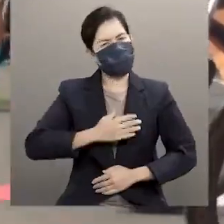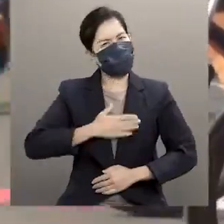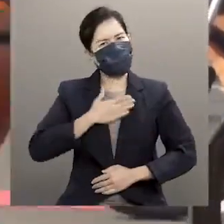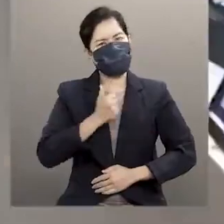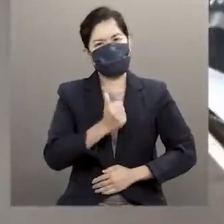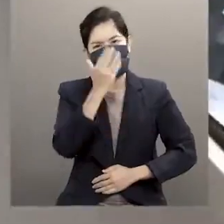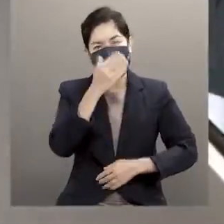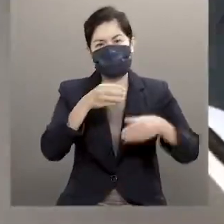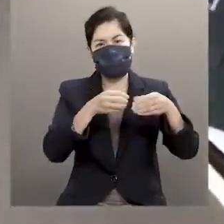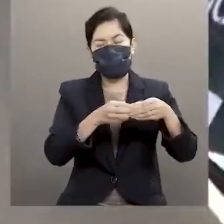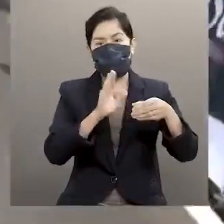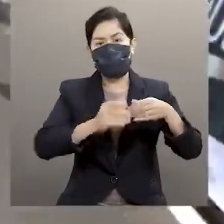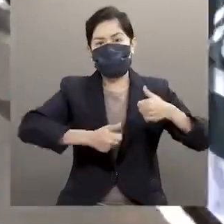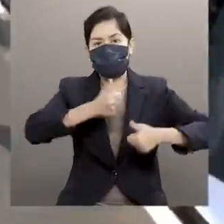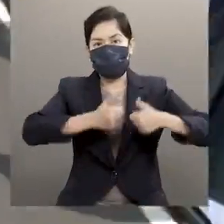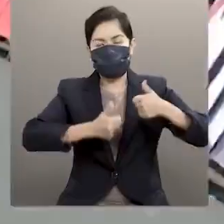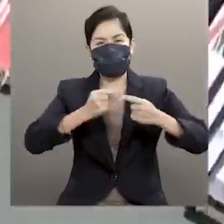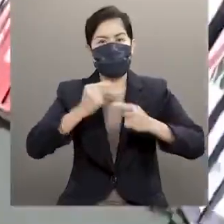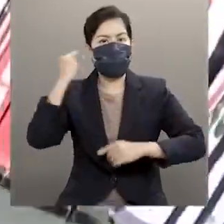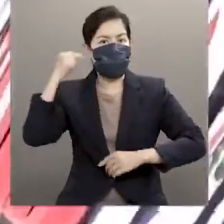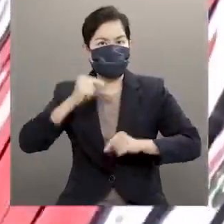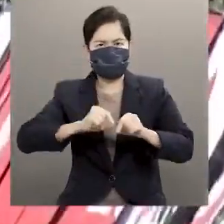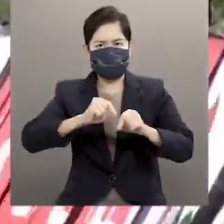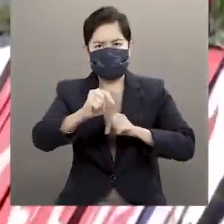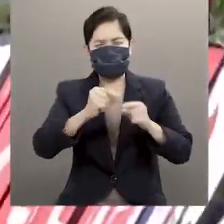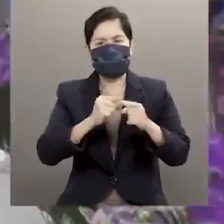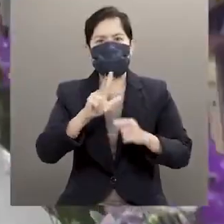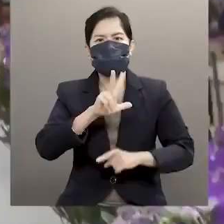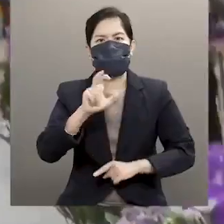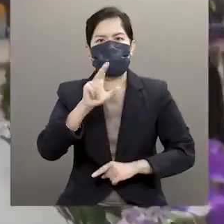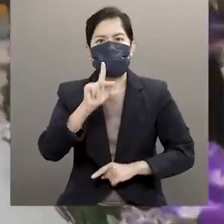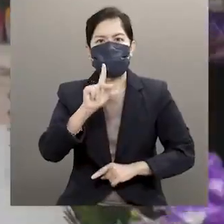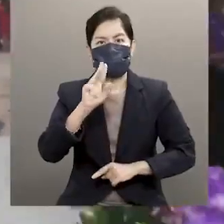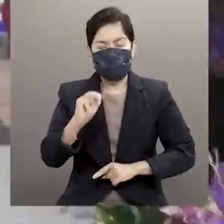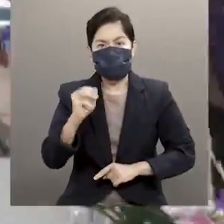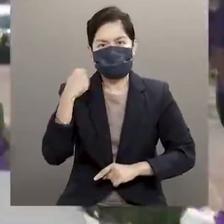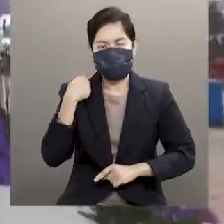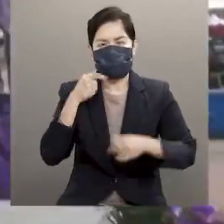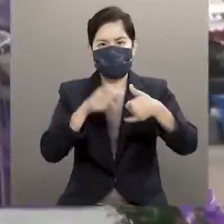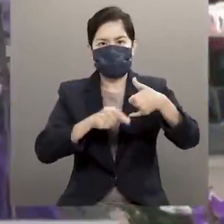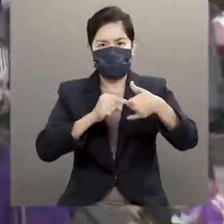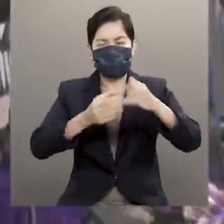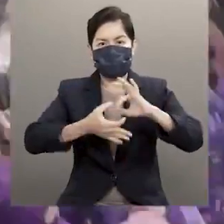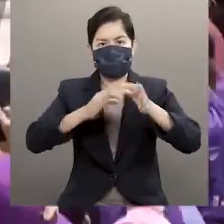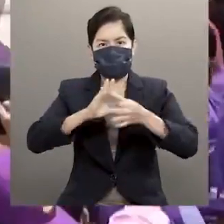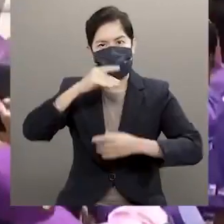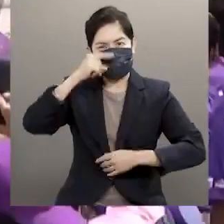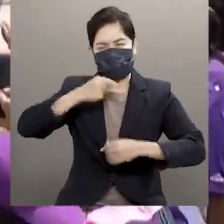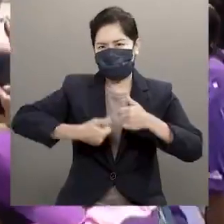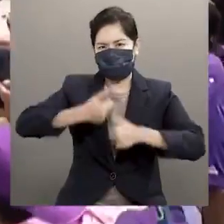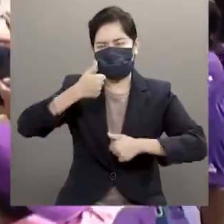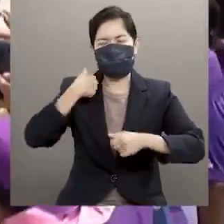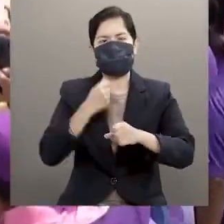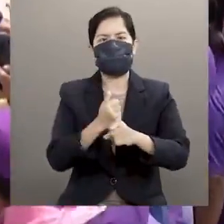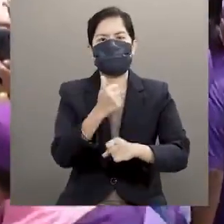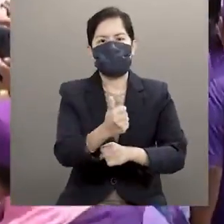ๆ ประเภททมหญิง ระยะทางกวา 300 กิโลเมตรนัปันหิงของไทย ขวาแ้มมาได้ทุกสเทจทำใหปีนี้แนกิลา